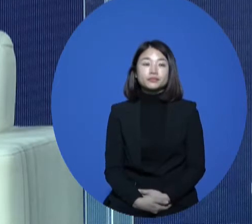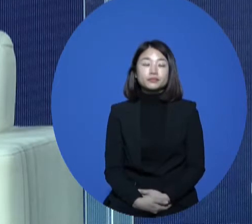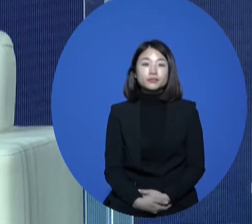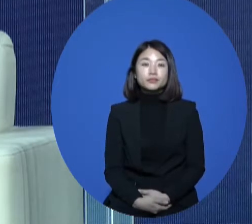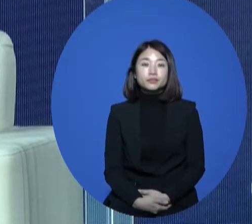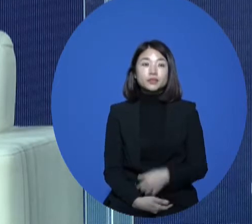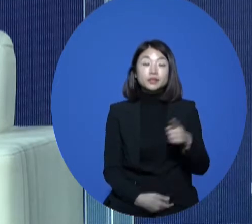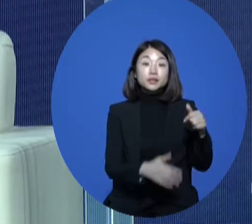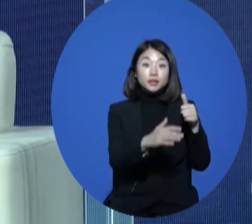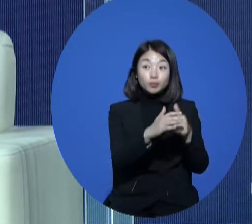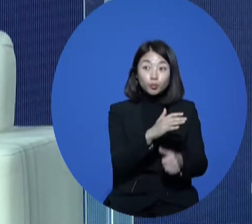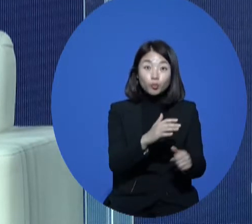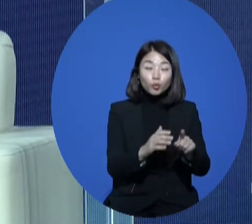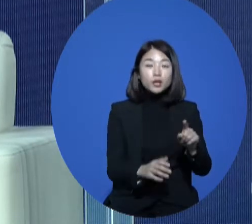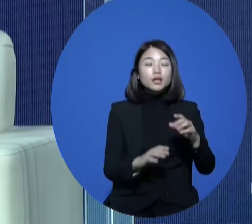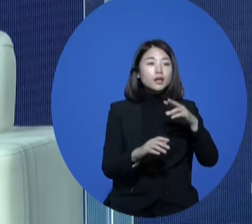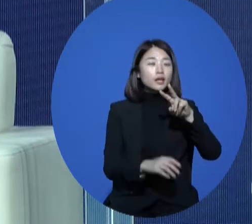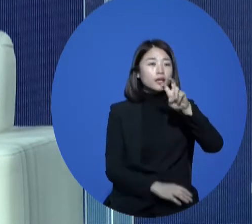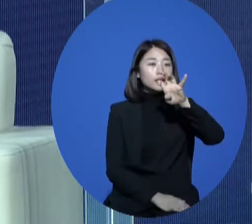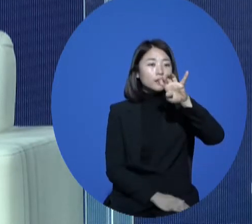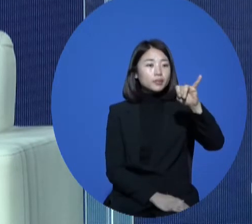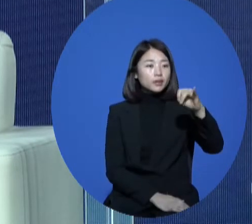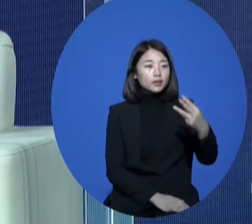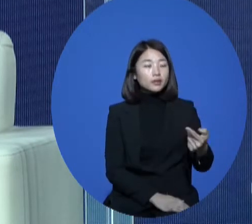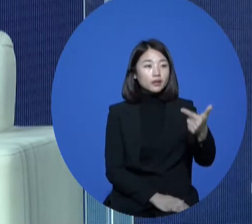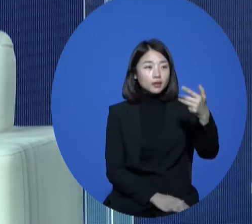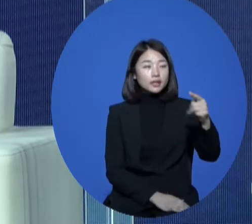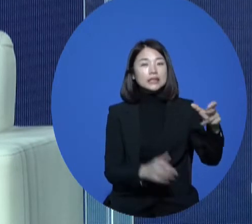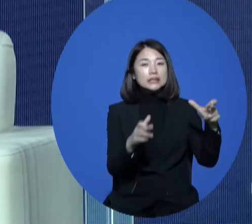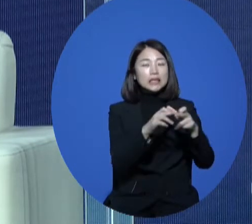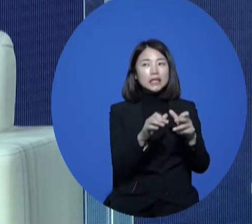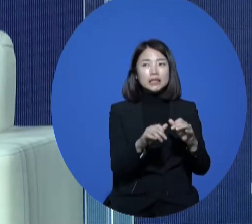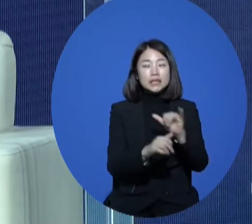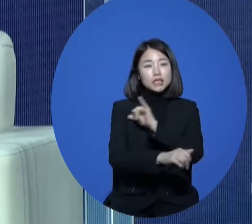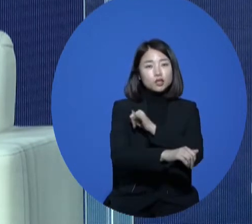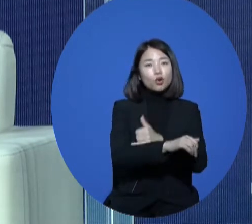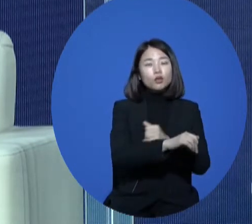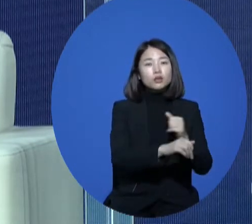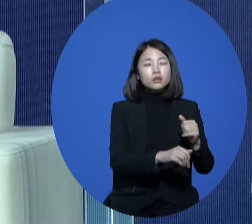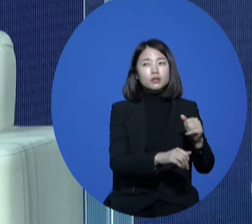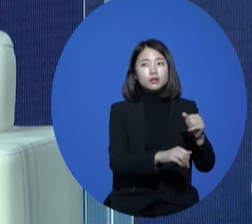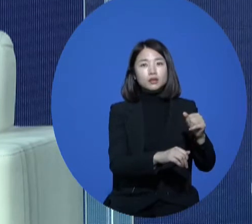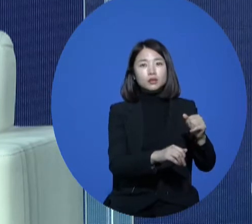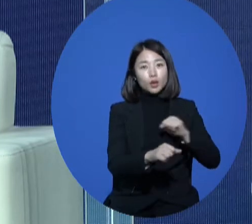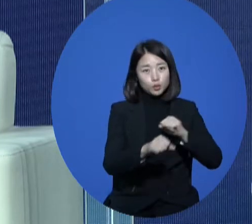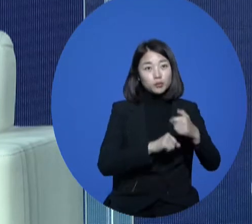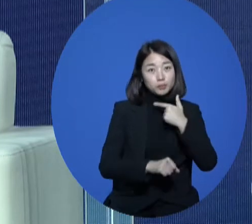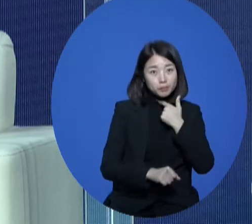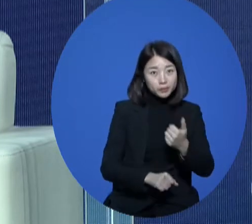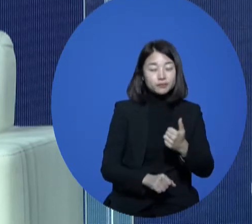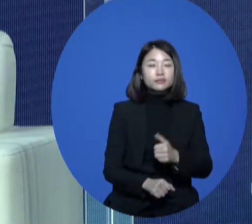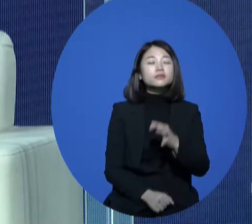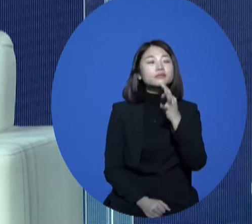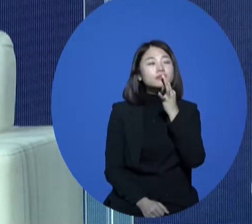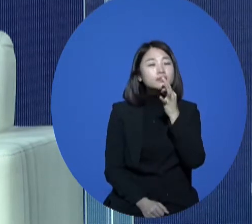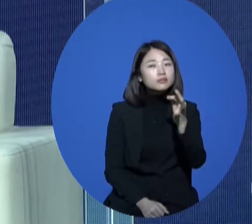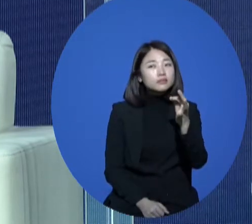쿤푸오리 대표님은 20년간 핀란드 장애인 인권 운동을 참여해 오셨고요. 10살 때 척추 종양 진단을 받으신